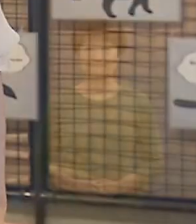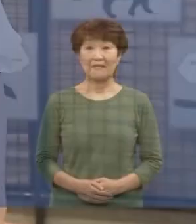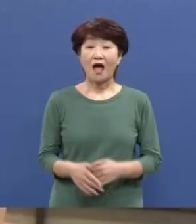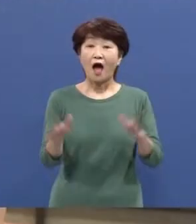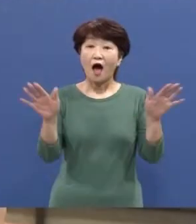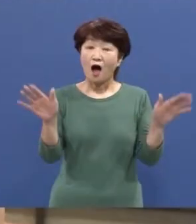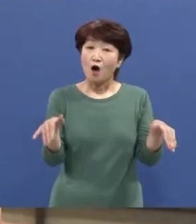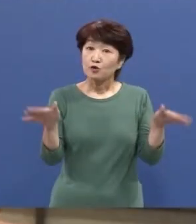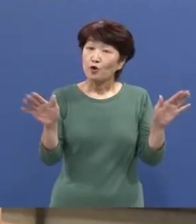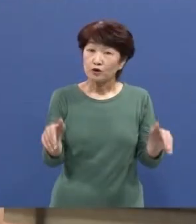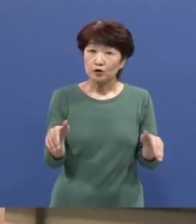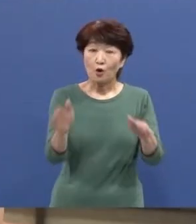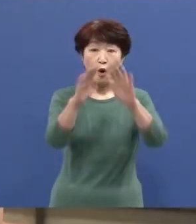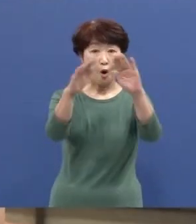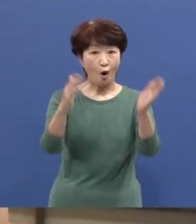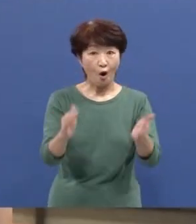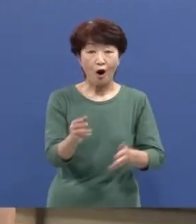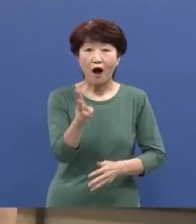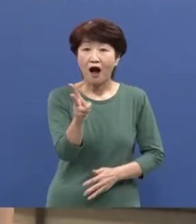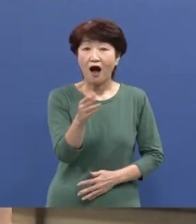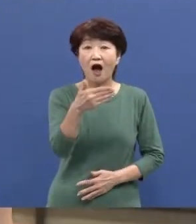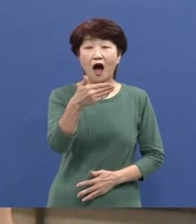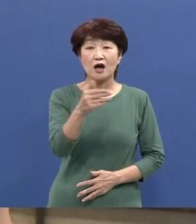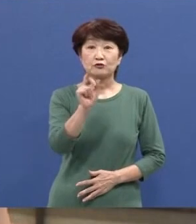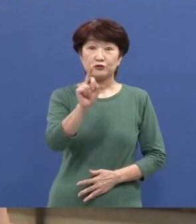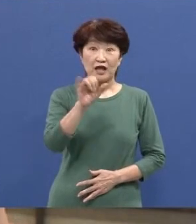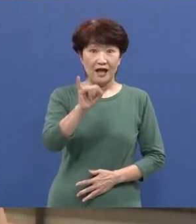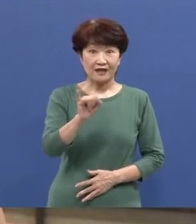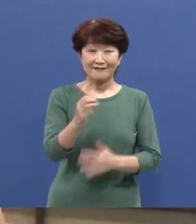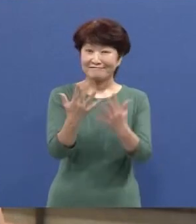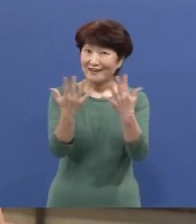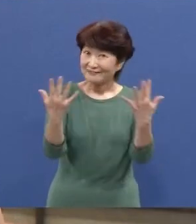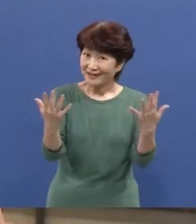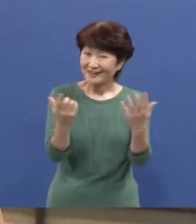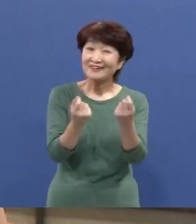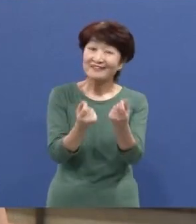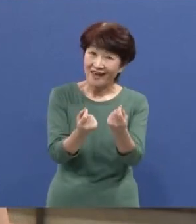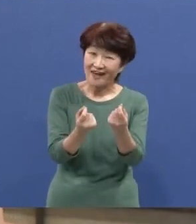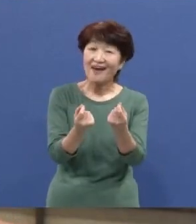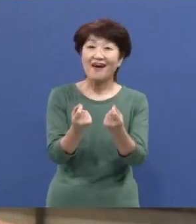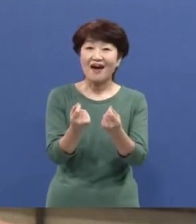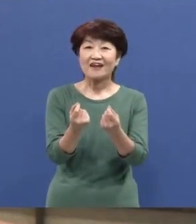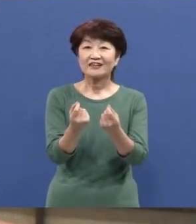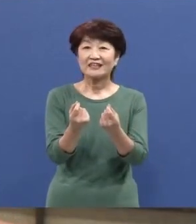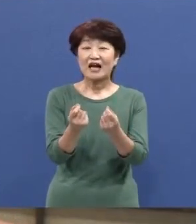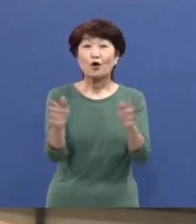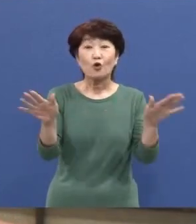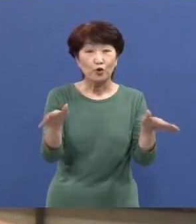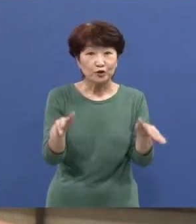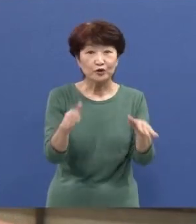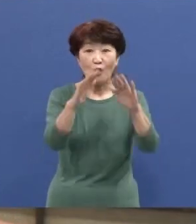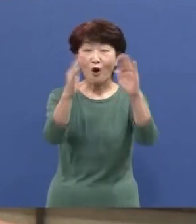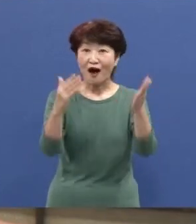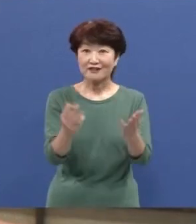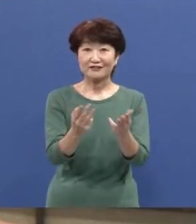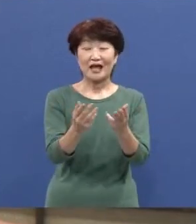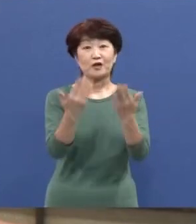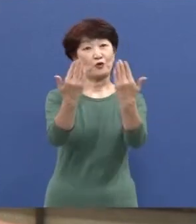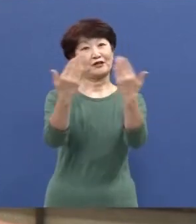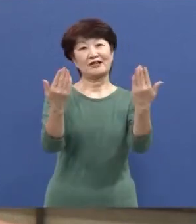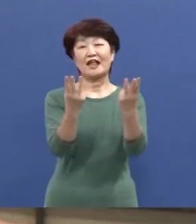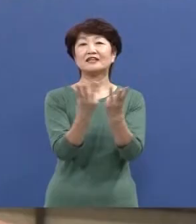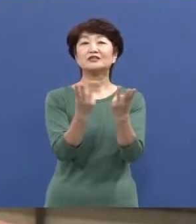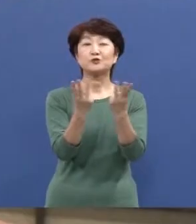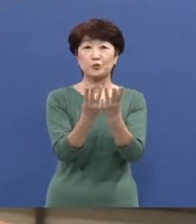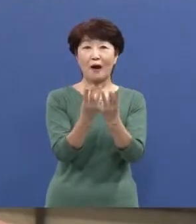鳥類の剥製がたくさん展示されてますね。 はい、鳥類の、ね、剥製展示数がですね関西で一番